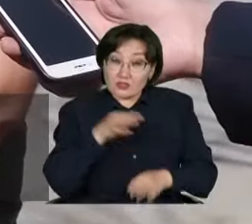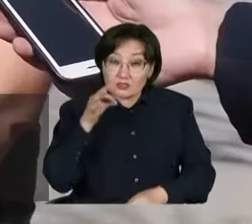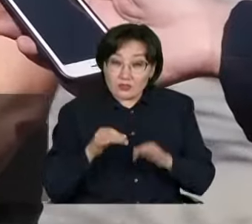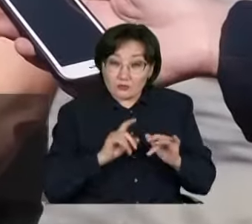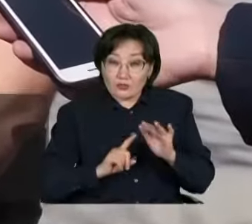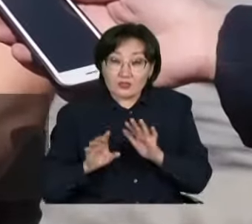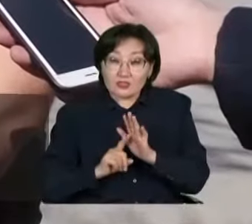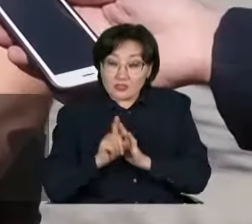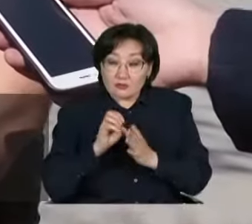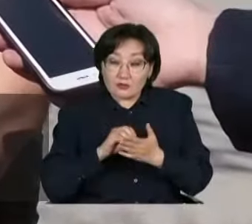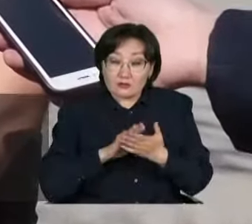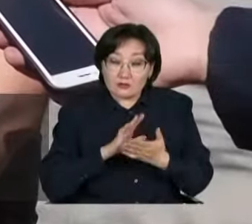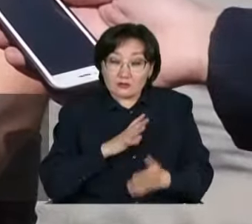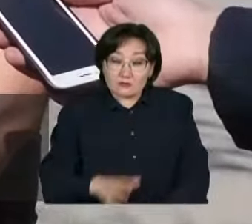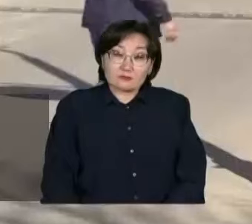қылмыстық іс тіркелді.